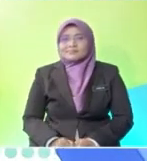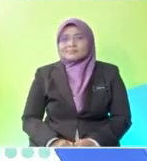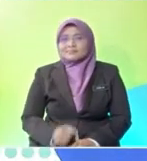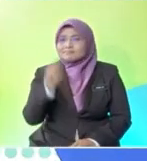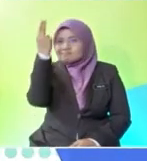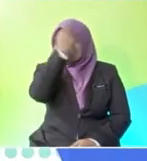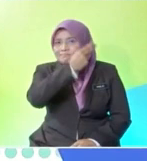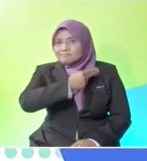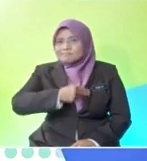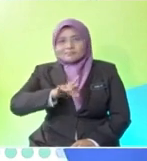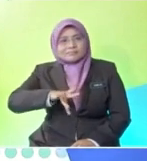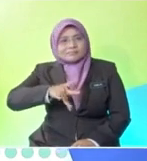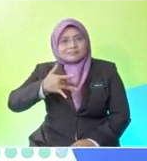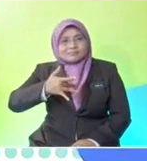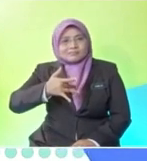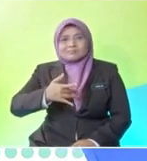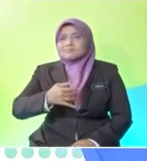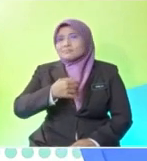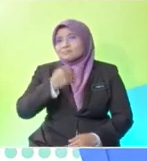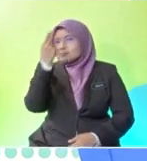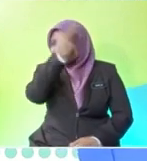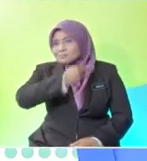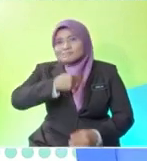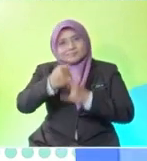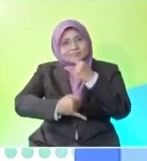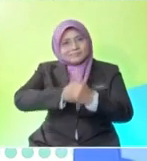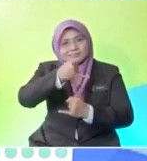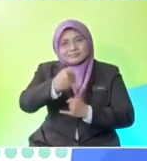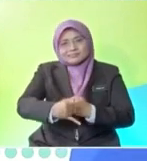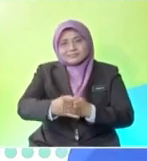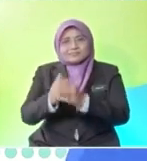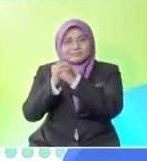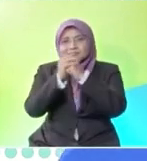pada hari ini jadi tanya sekali lagi pada akhirnya